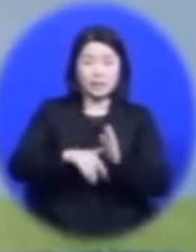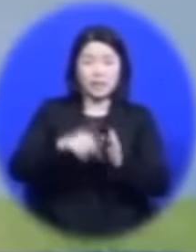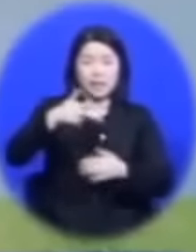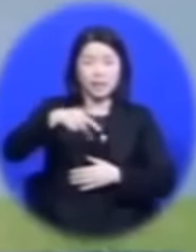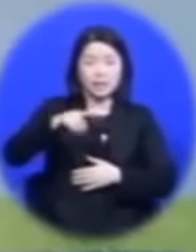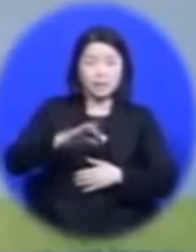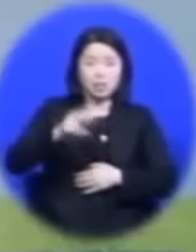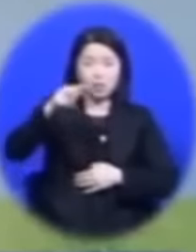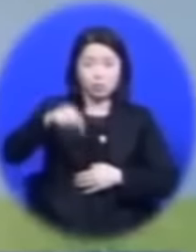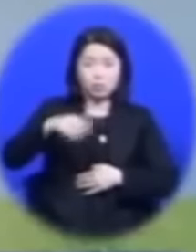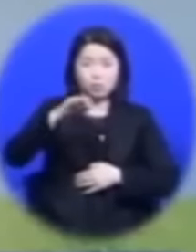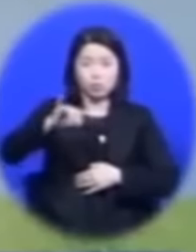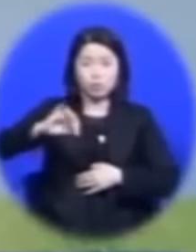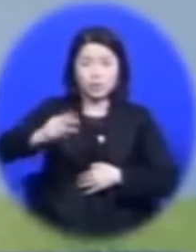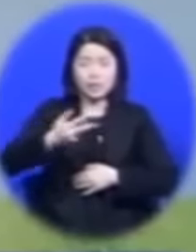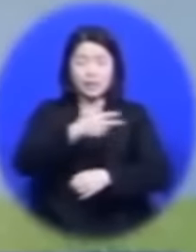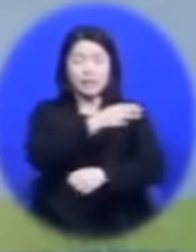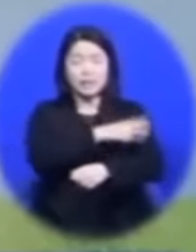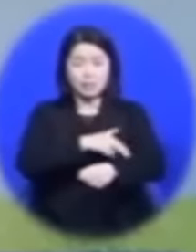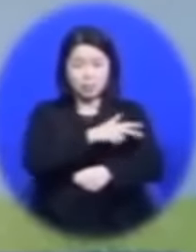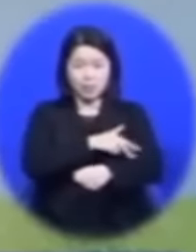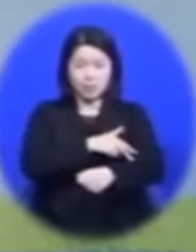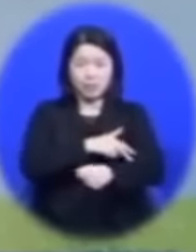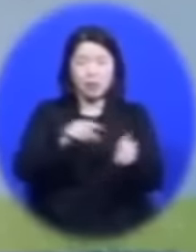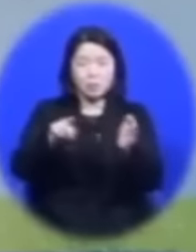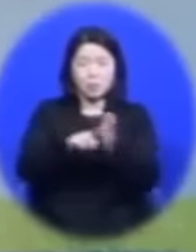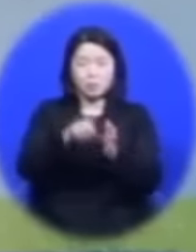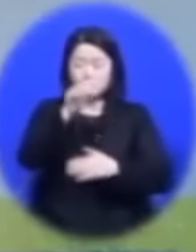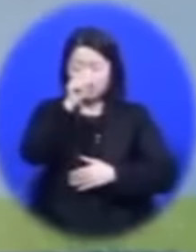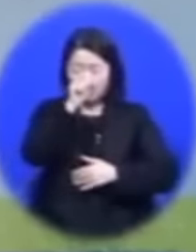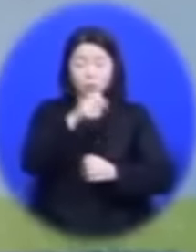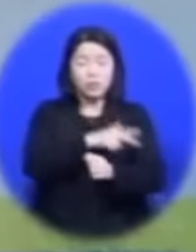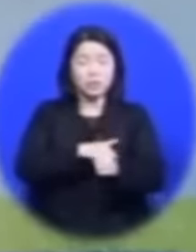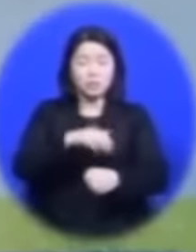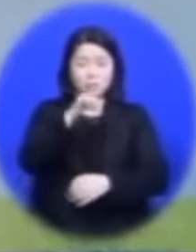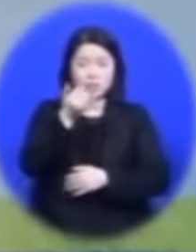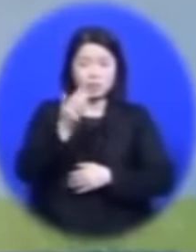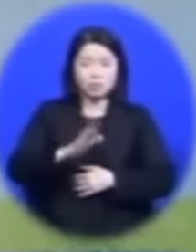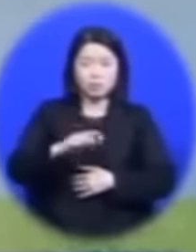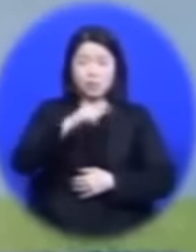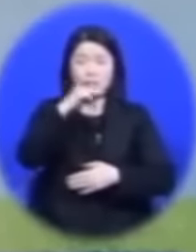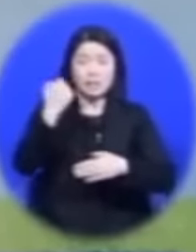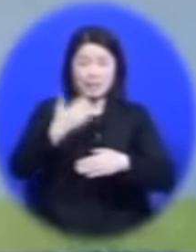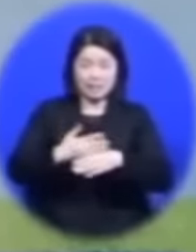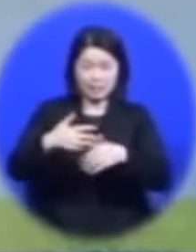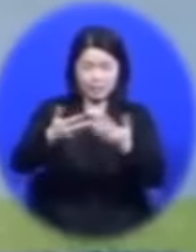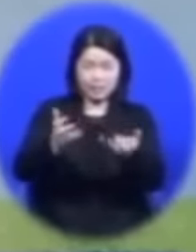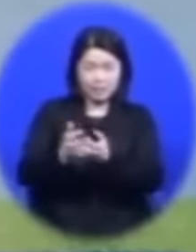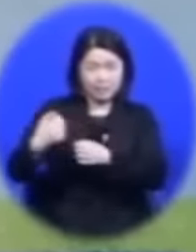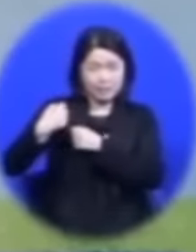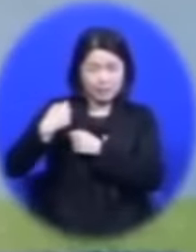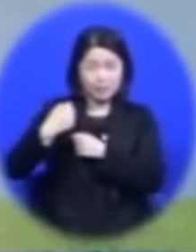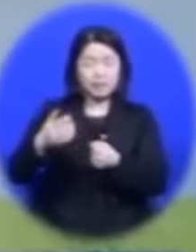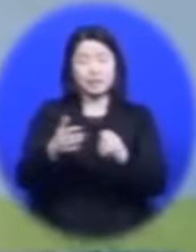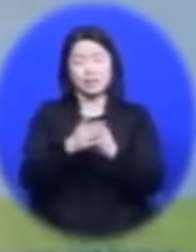그 병천교회 참 믿음이 좋은 집사님이었는데 공산당에 의해서